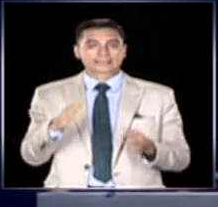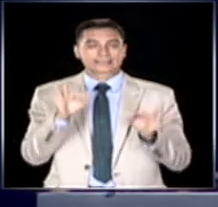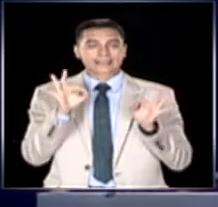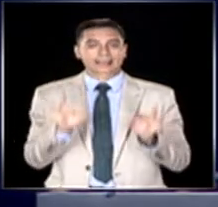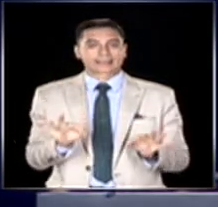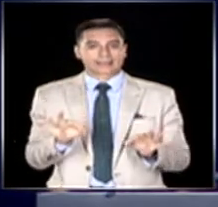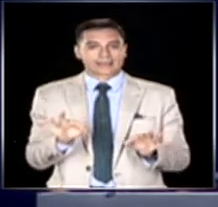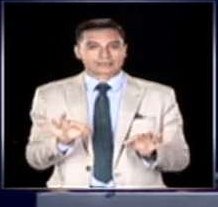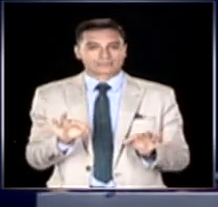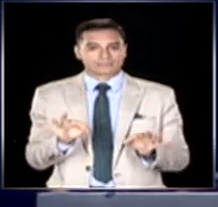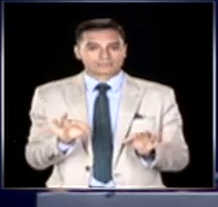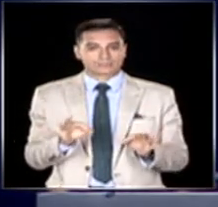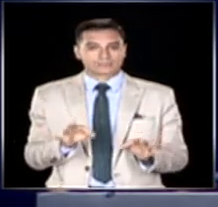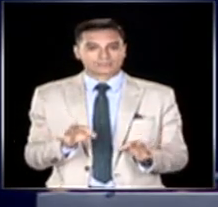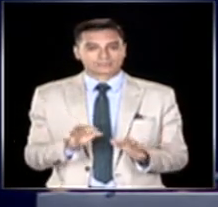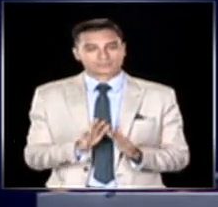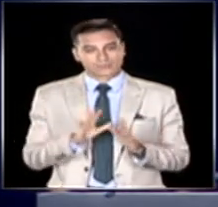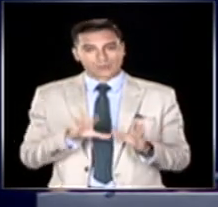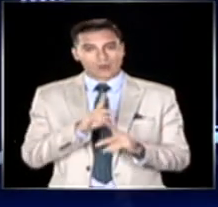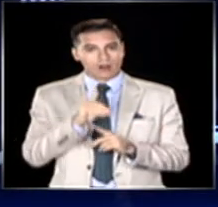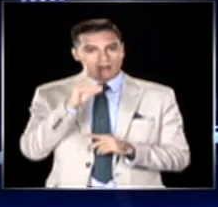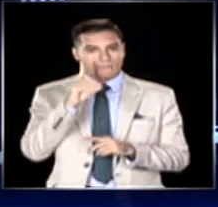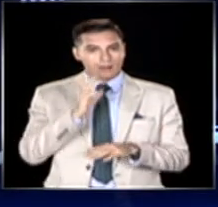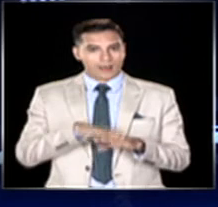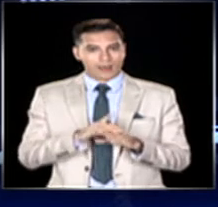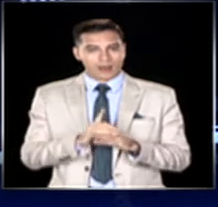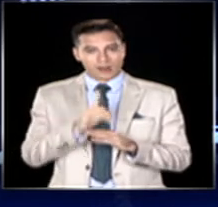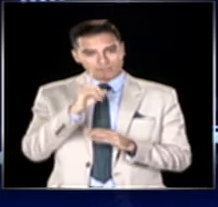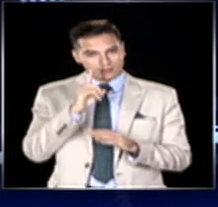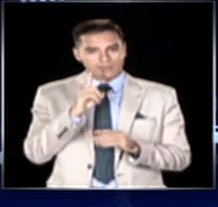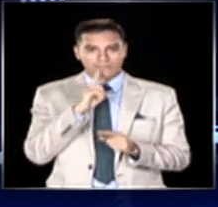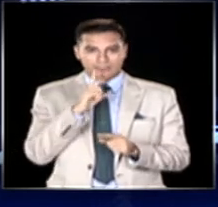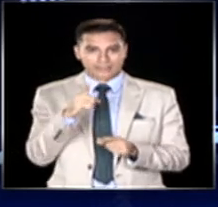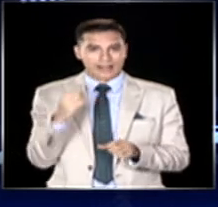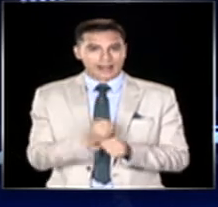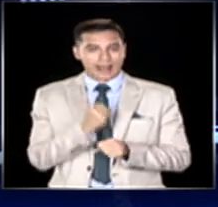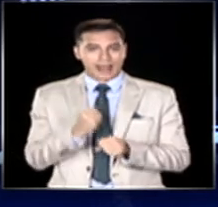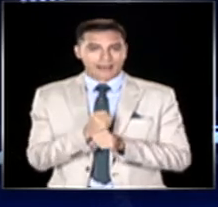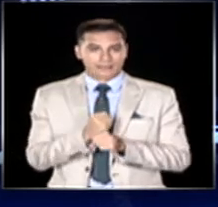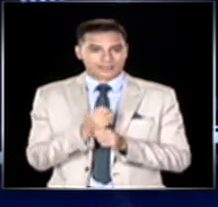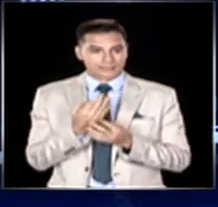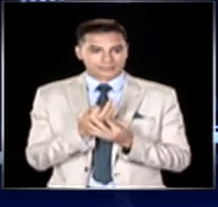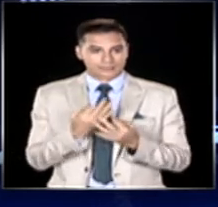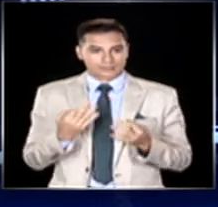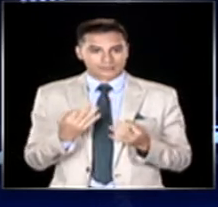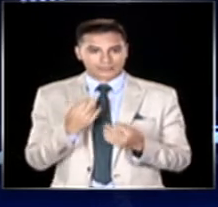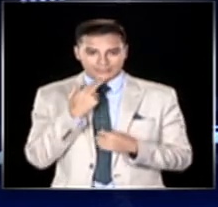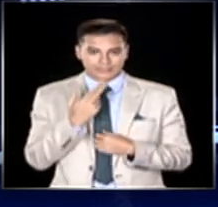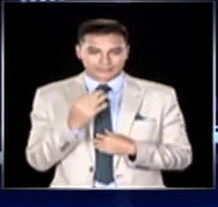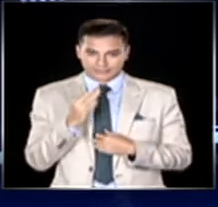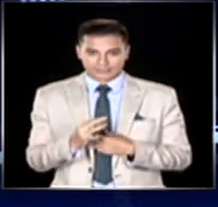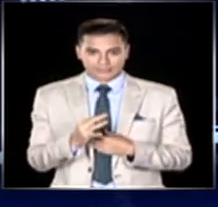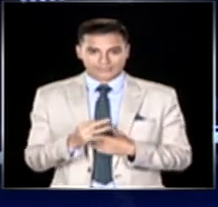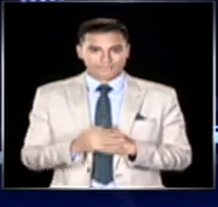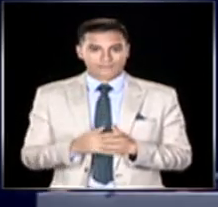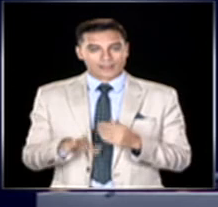جدا. كله على ربنا بقى ونعمة بالله، ولكن أنت لازم تجتهد. أكيد صح، انا عملت